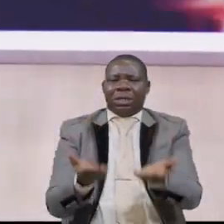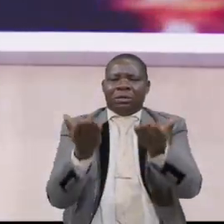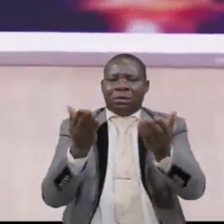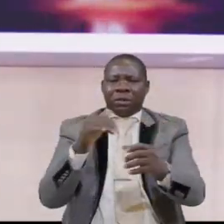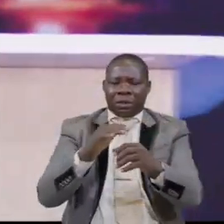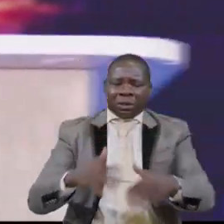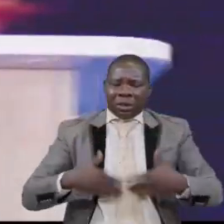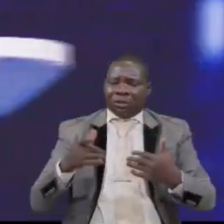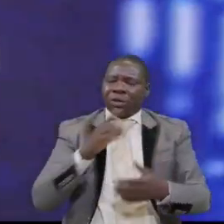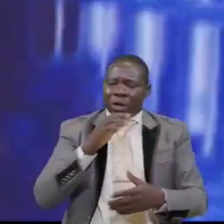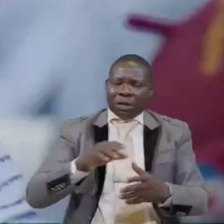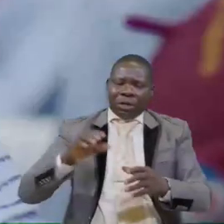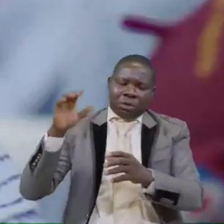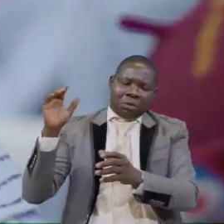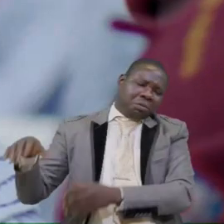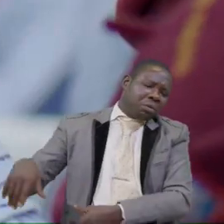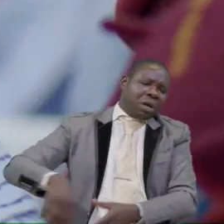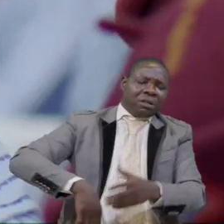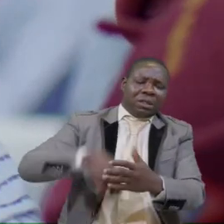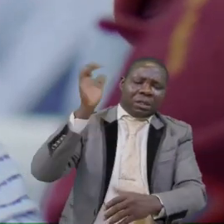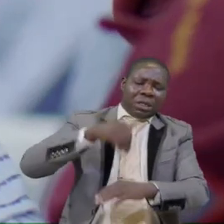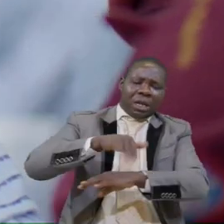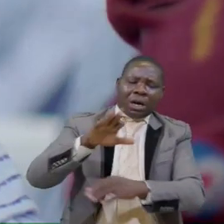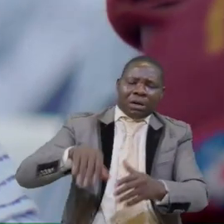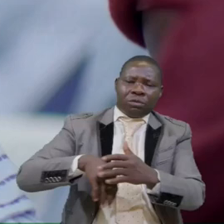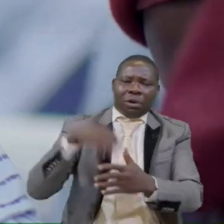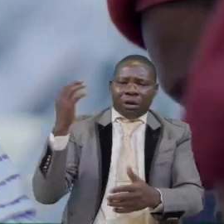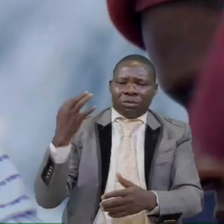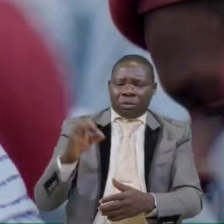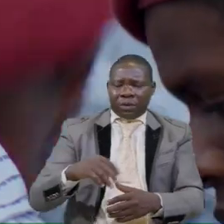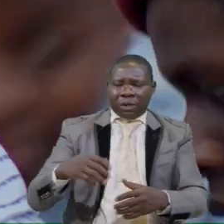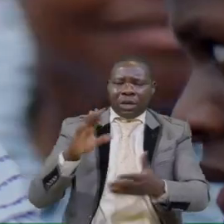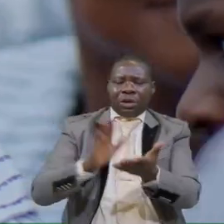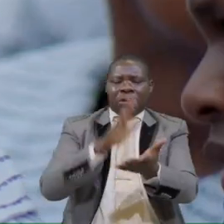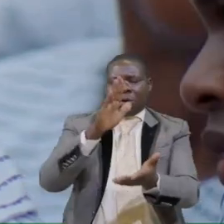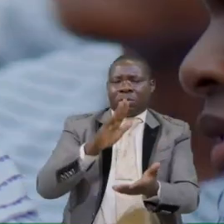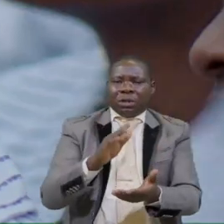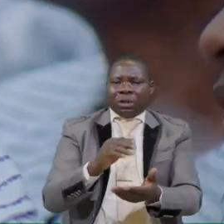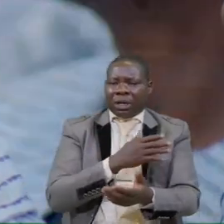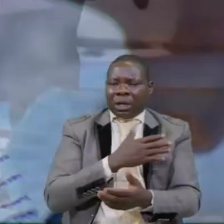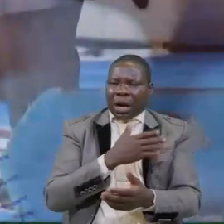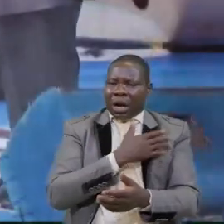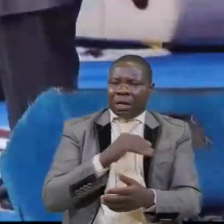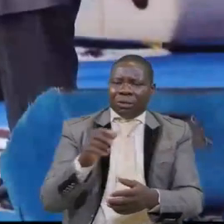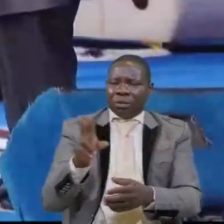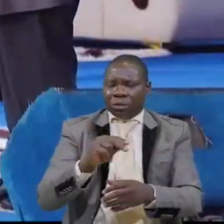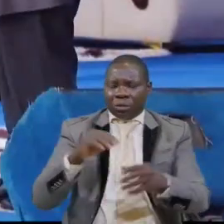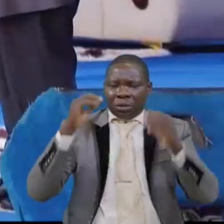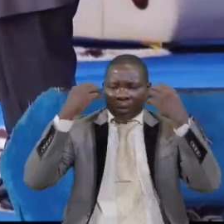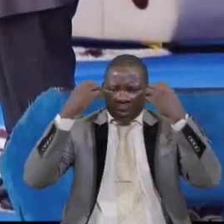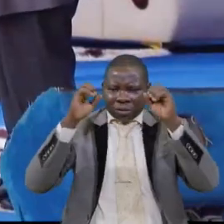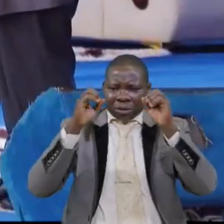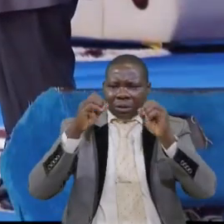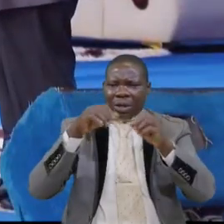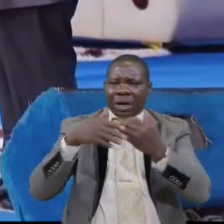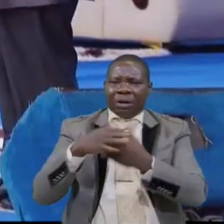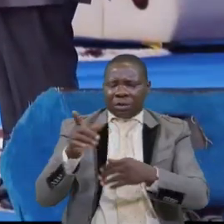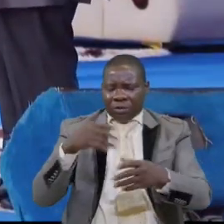collège parce que vous vous avez l'éducation mais dans la vie après d'avoir quitté le